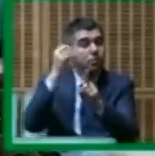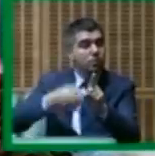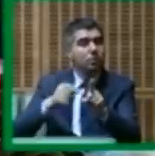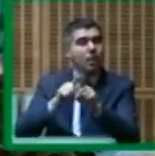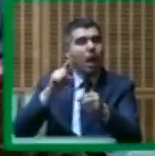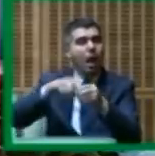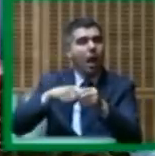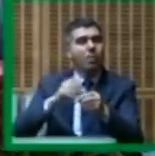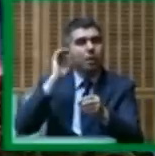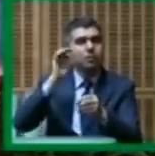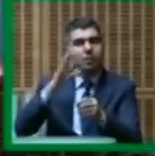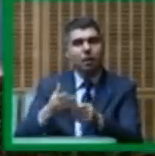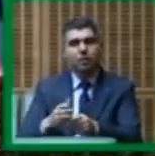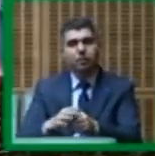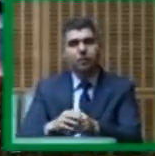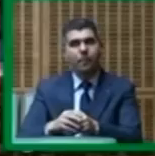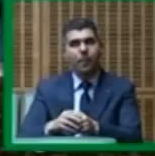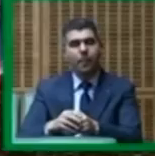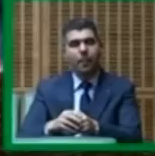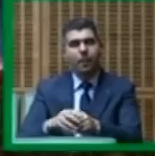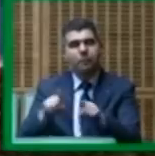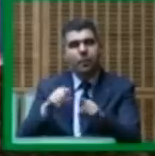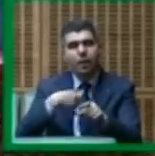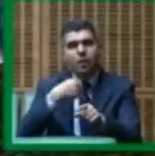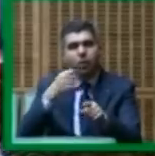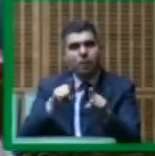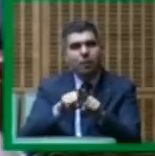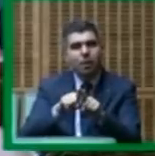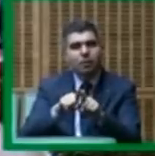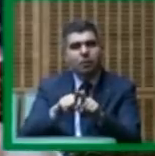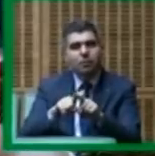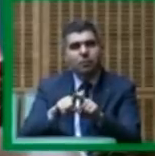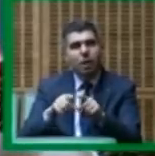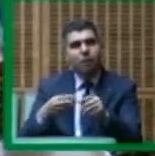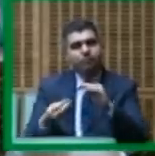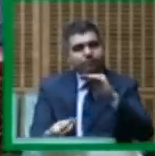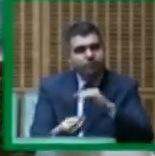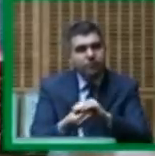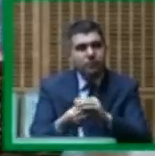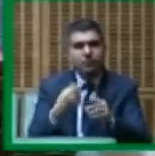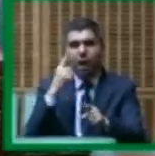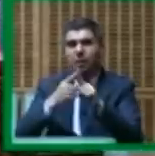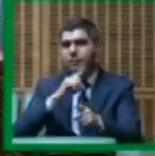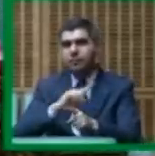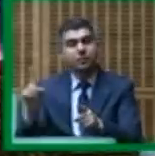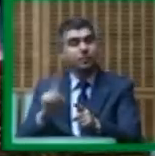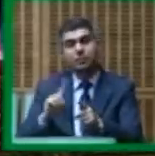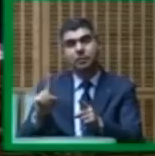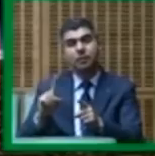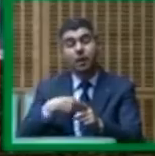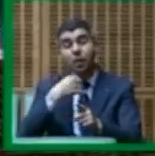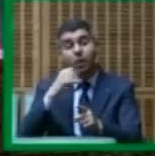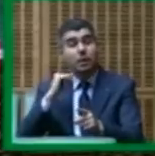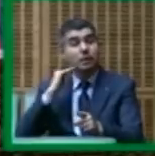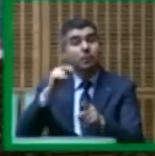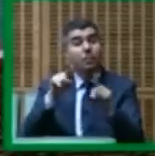النقابة الحق ديالها. وهذا الشيء ما كنديروش بمقابل، لأن هذا واجب ديالي. وتنأكد